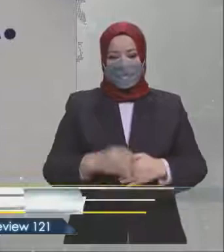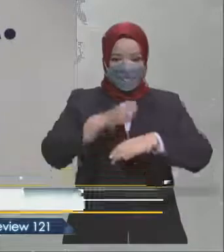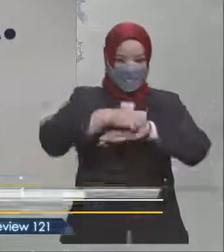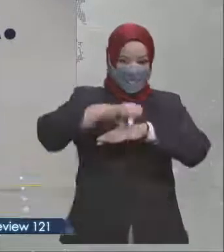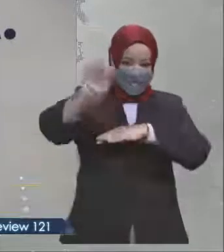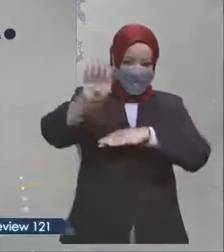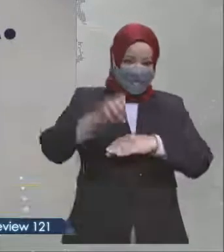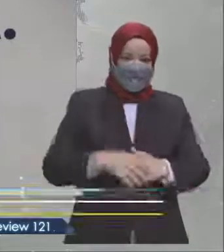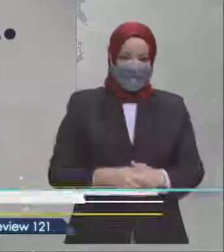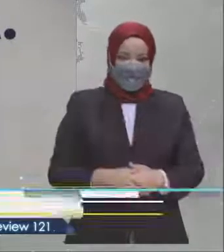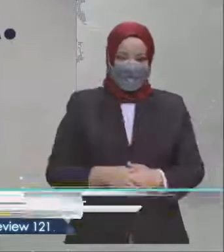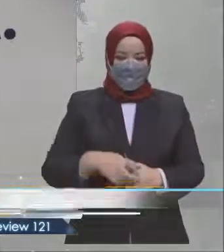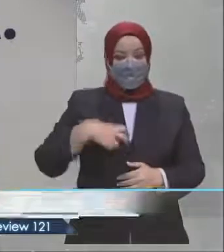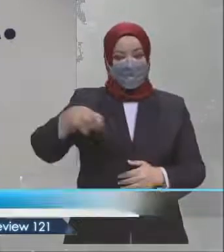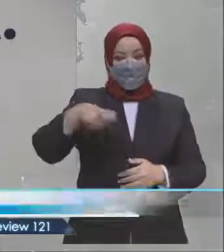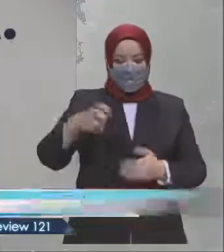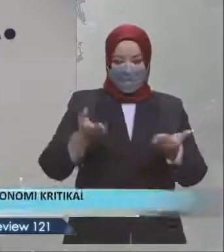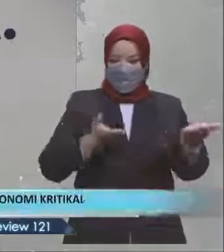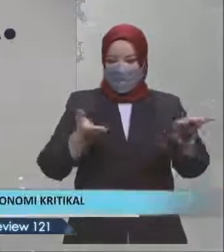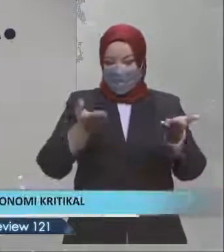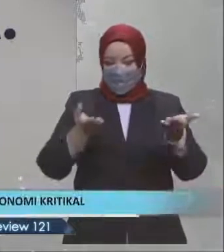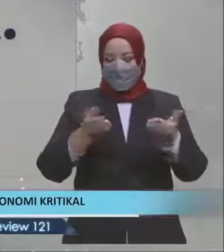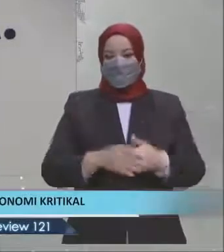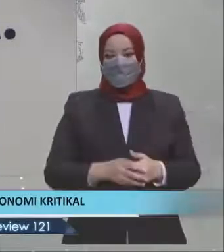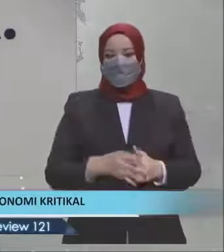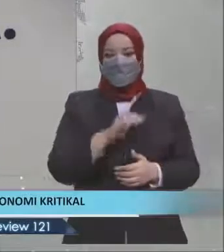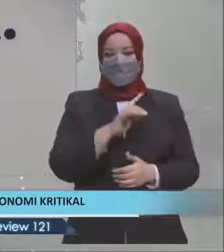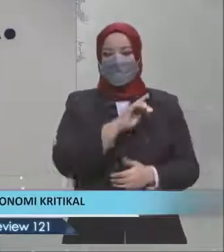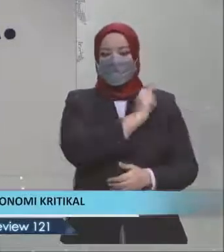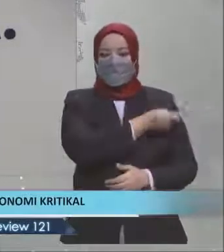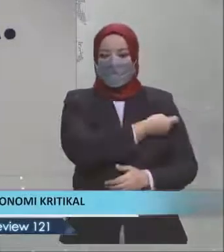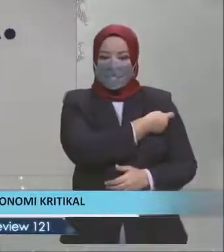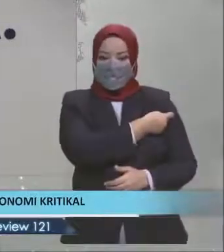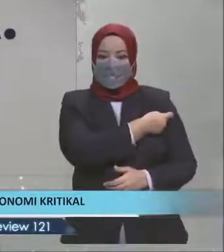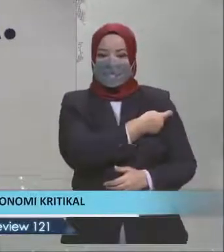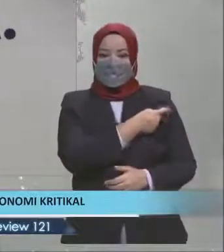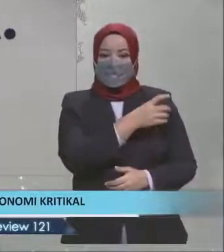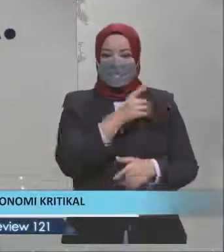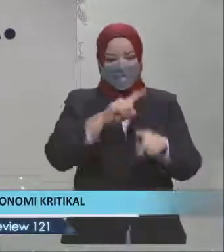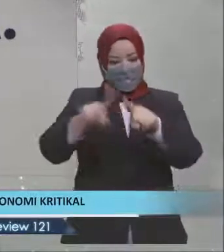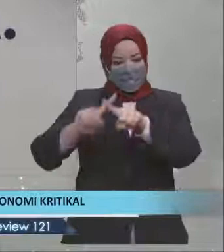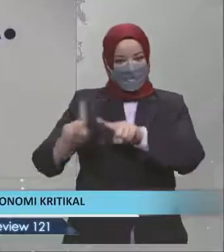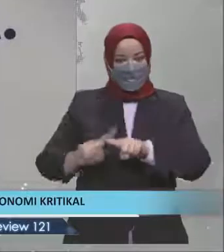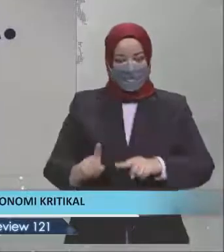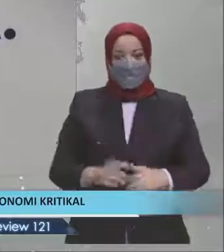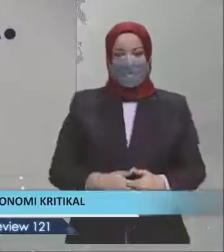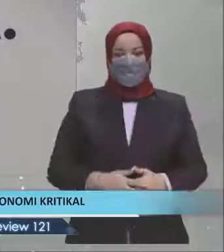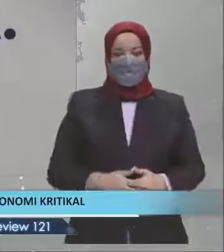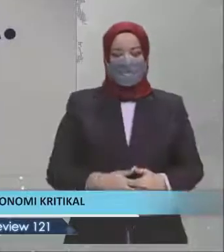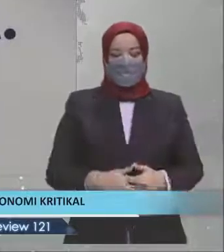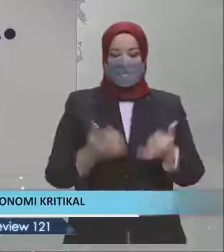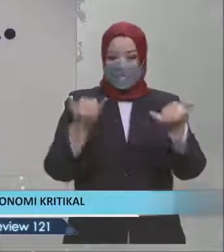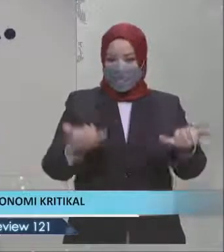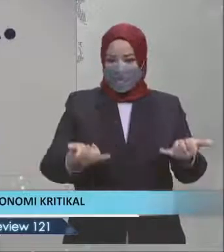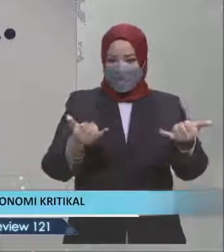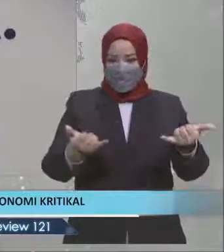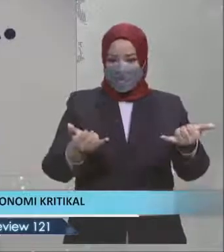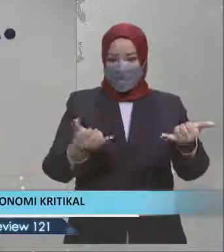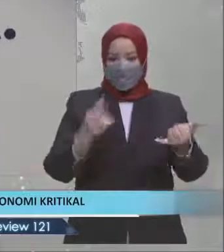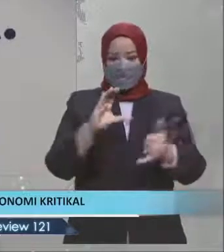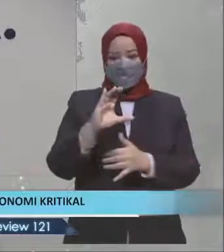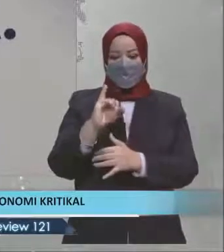ekspor, logistik, pengangkutan, tenaga, utiliti dan lain-lain. Sekarang ini